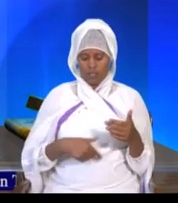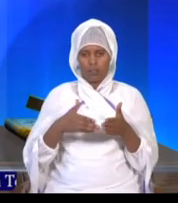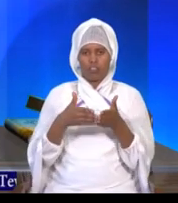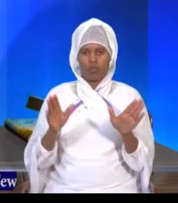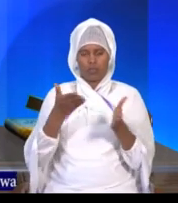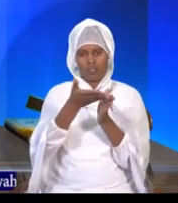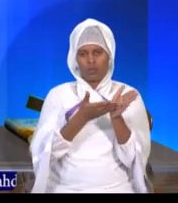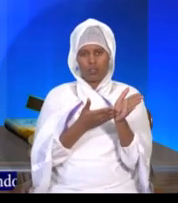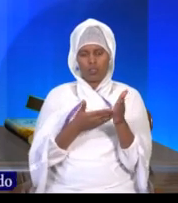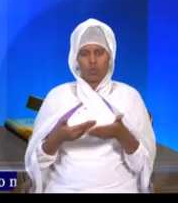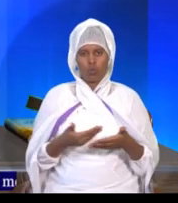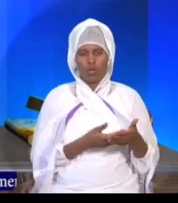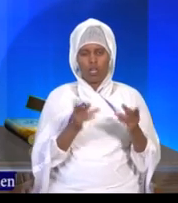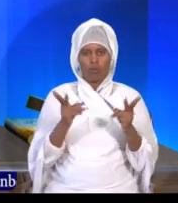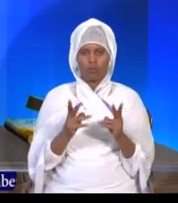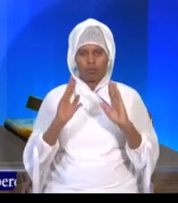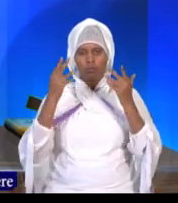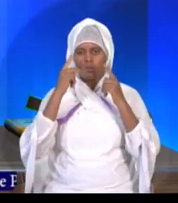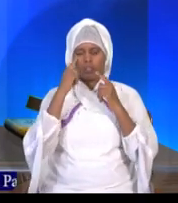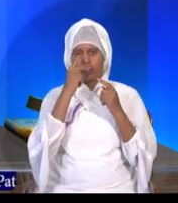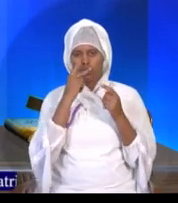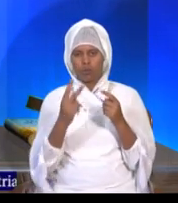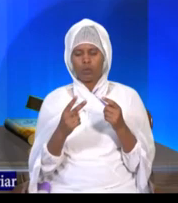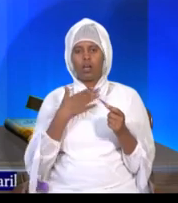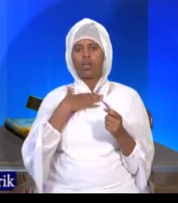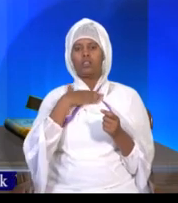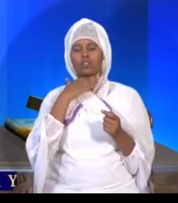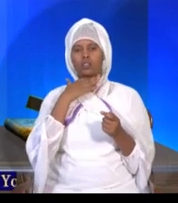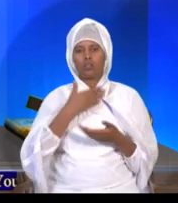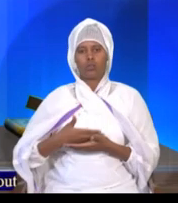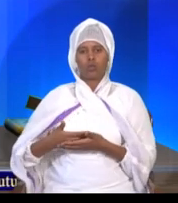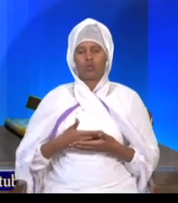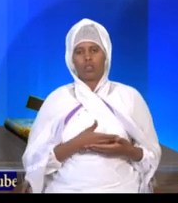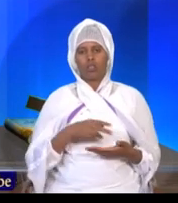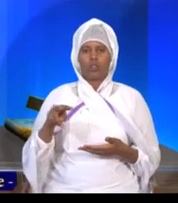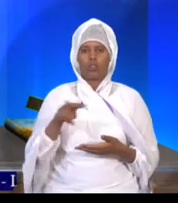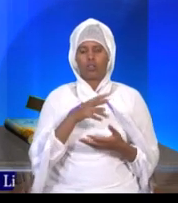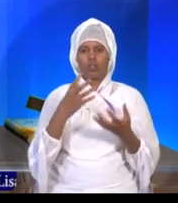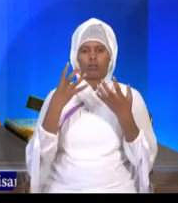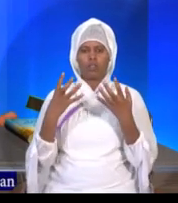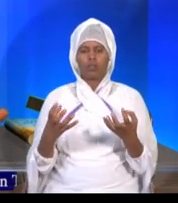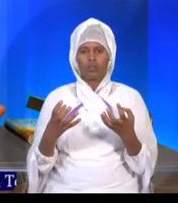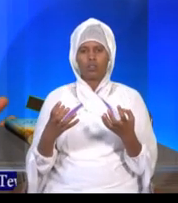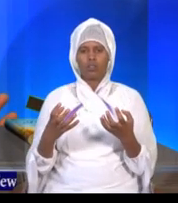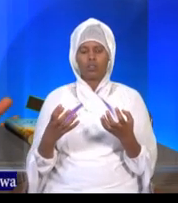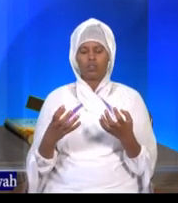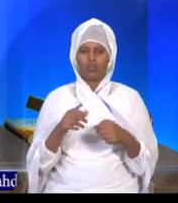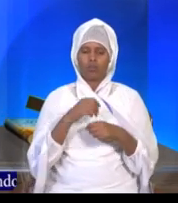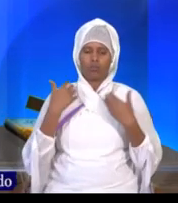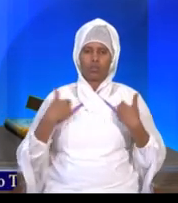ከብዳ ከፊቱ ነቲ ህፃን ከመይ ኢሉ ከም ዝቕመጥ ራዮ ኣደን እቲ ህፃንን ብብርቱዕ ጋዓር